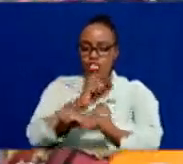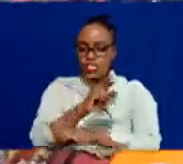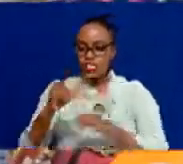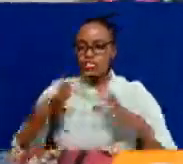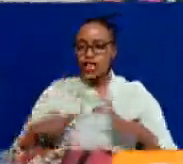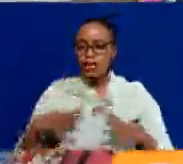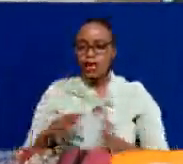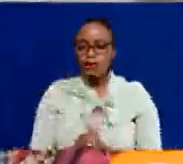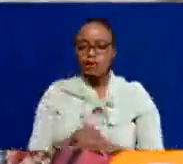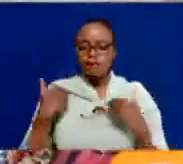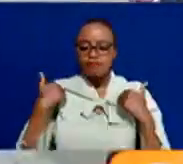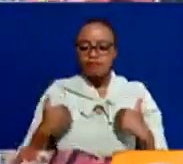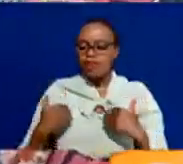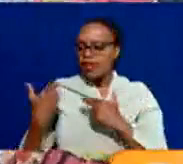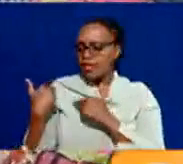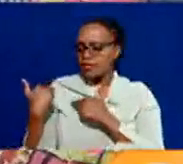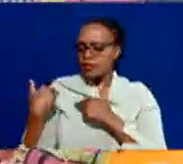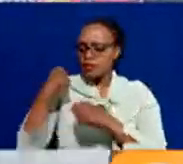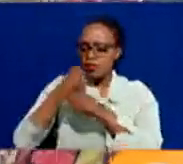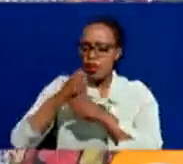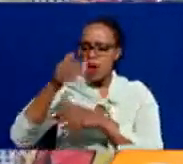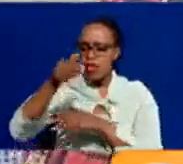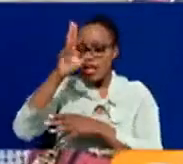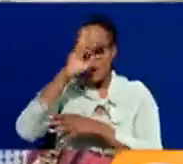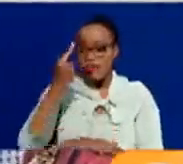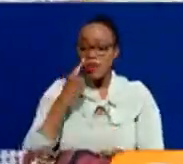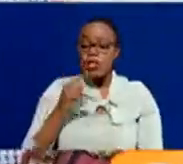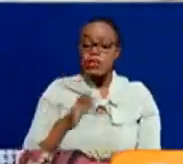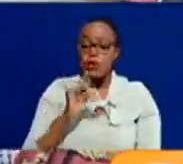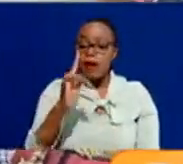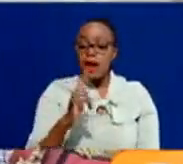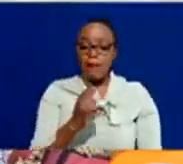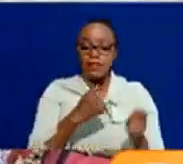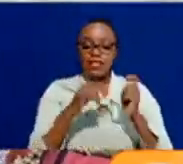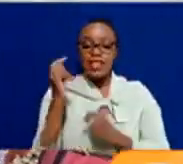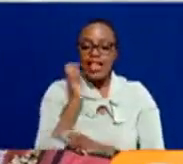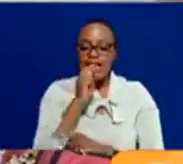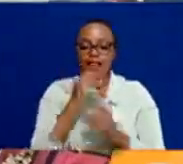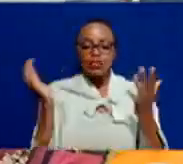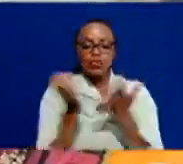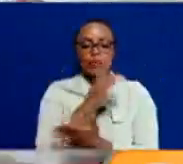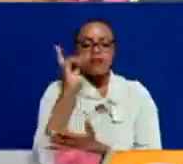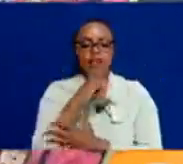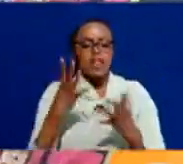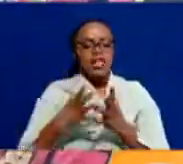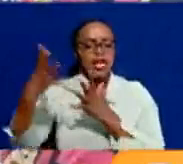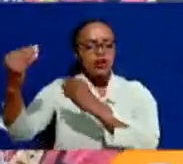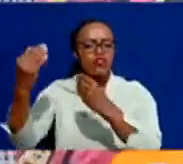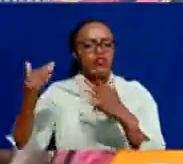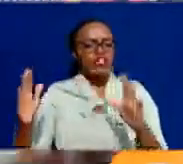Na mimi nasimamia pale kwa station. Na unaona mama anakuja kuuza Miraa ananyang'anywa na inaenda na askari wako hapo.